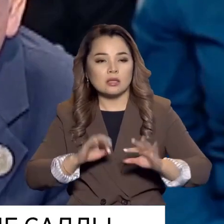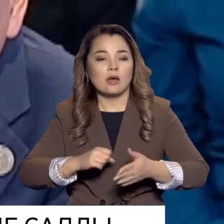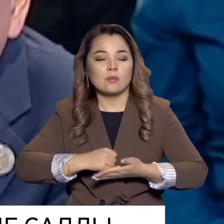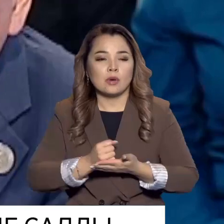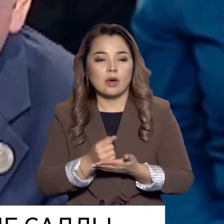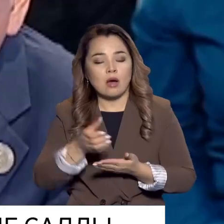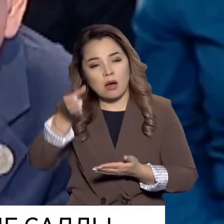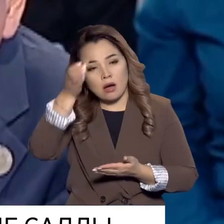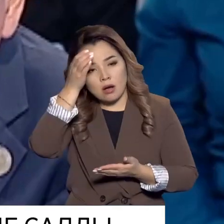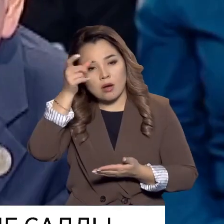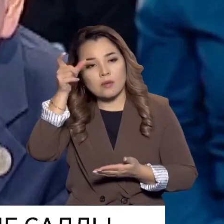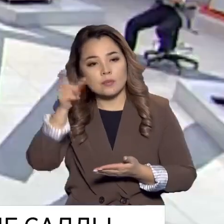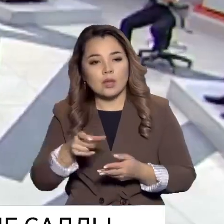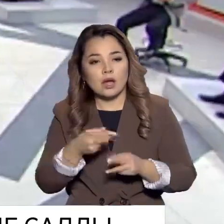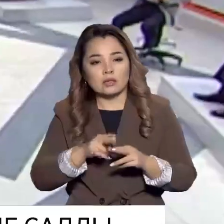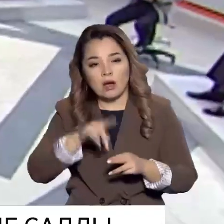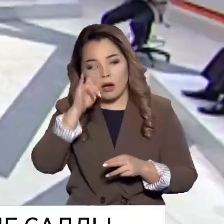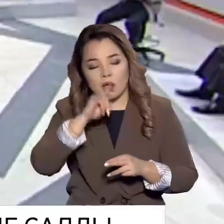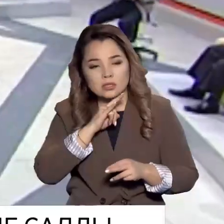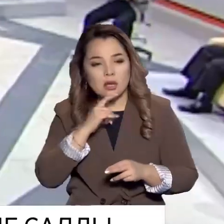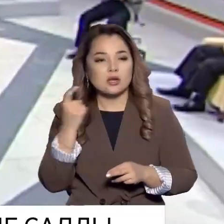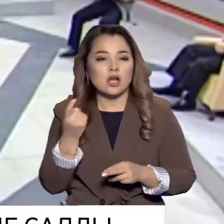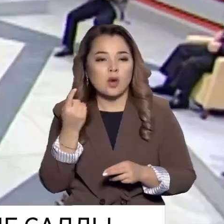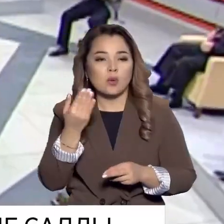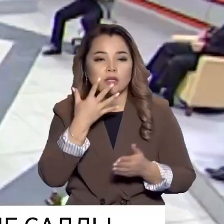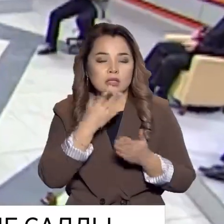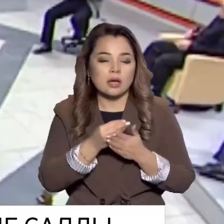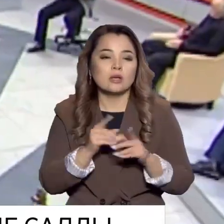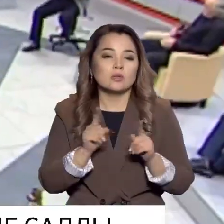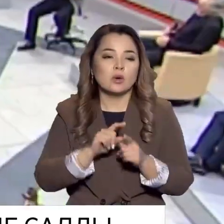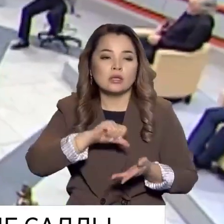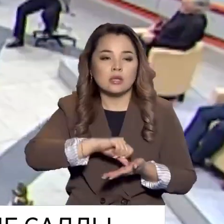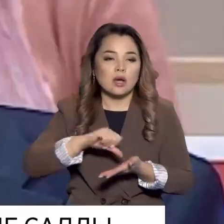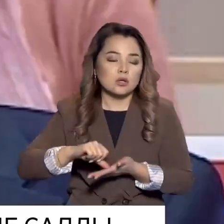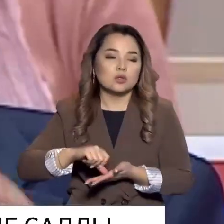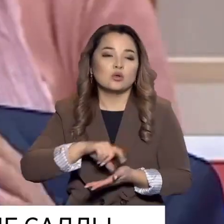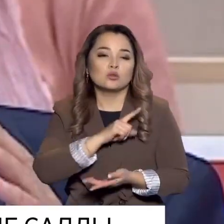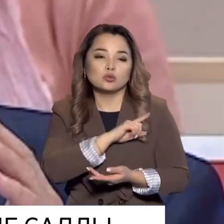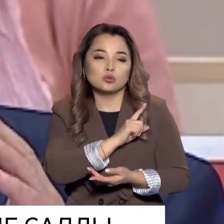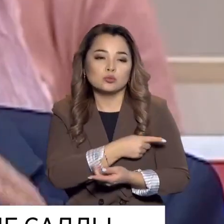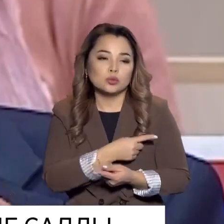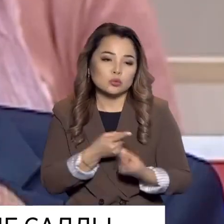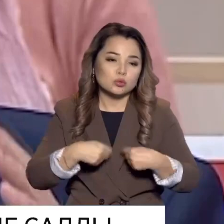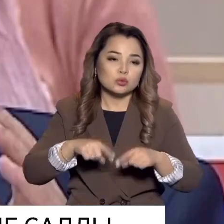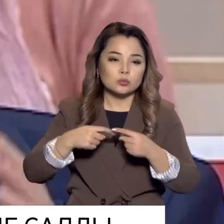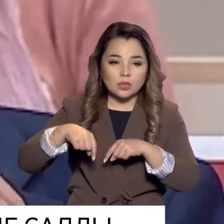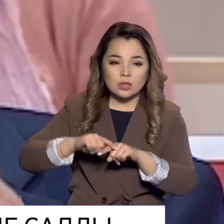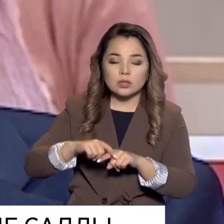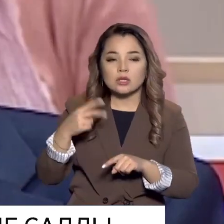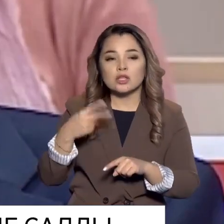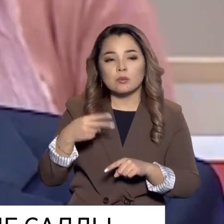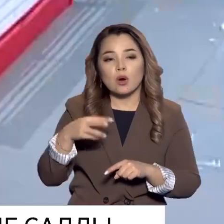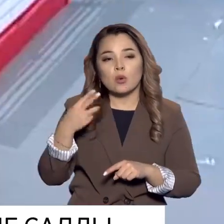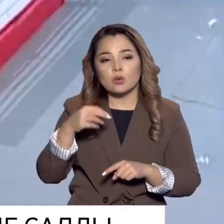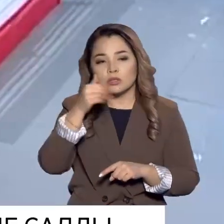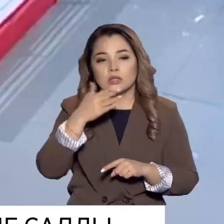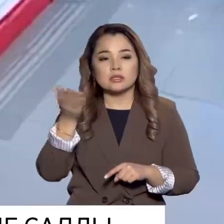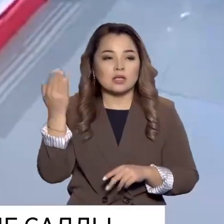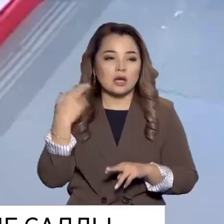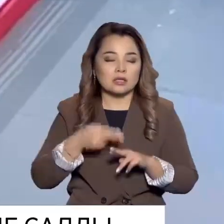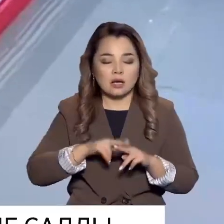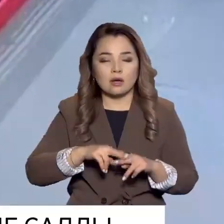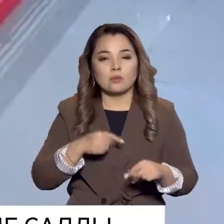ғалым. Оның артында қазақ шаруаларын меншігінен айыру және күшпен ұжымдастыру, 20-30 жылдардағы Қазақстан